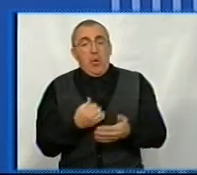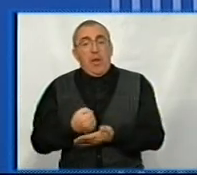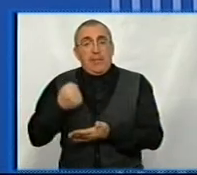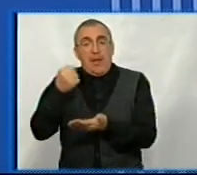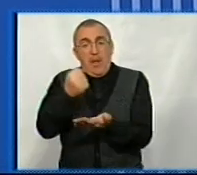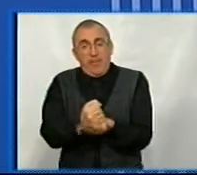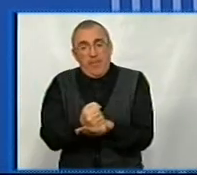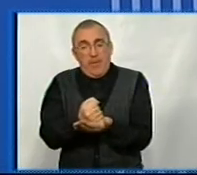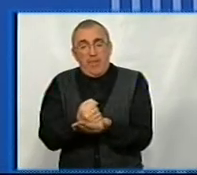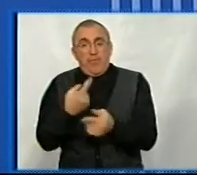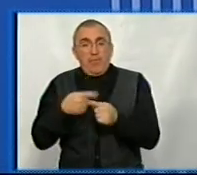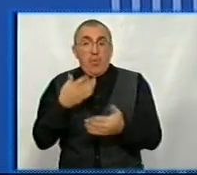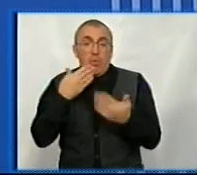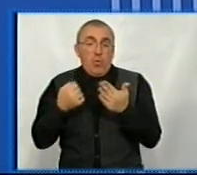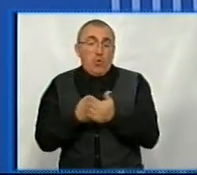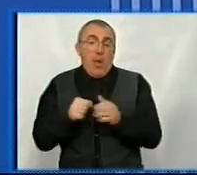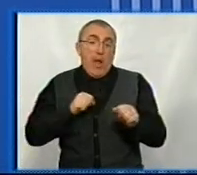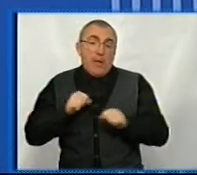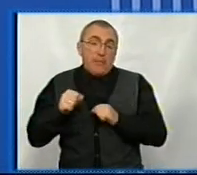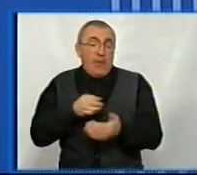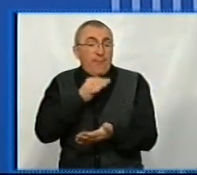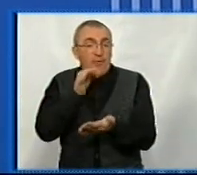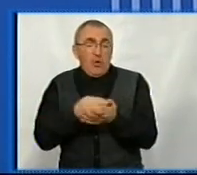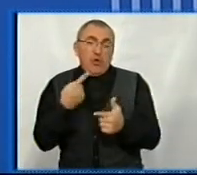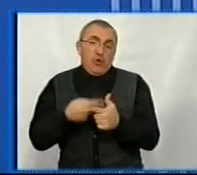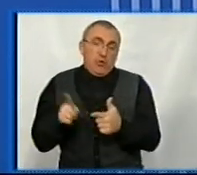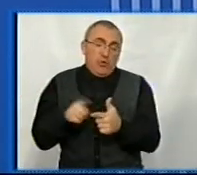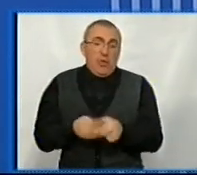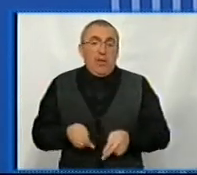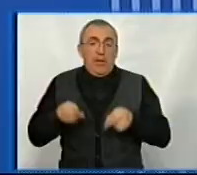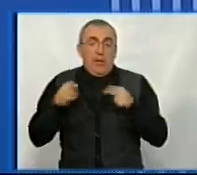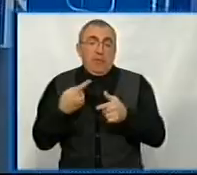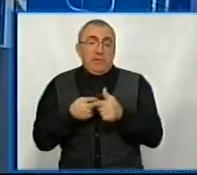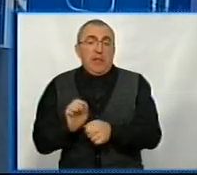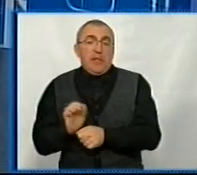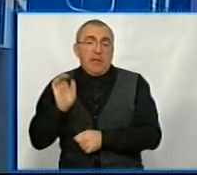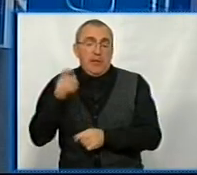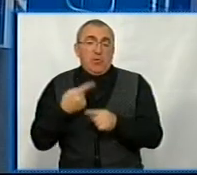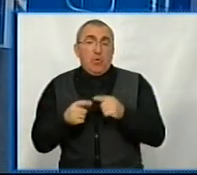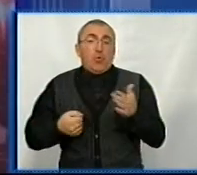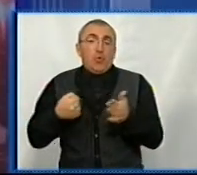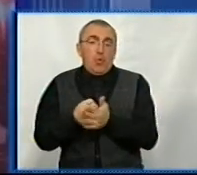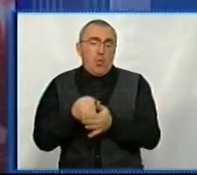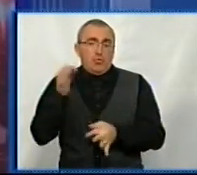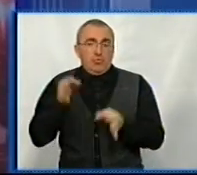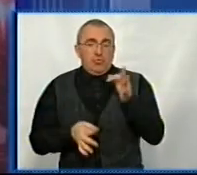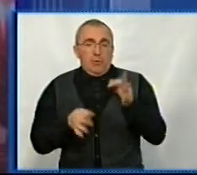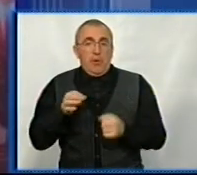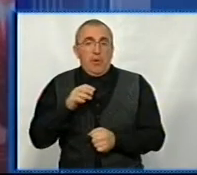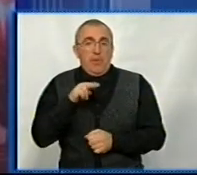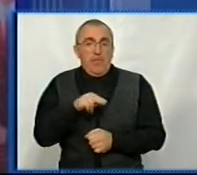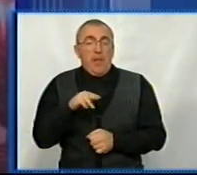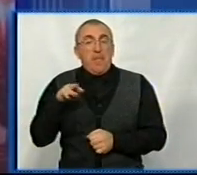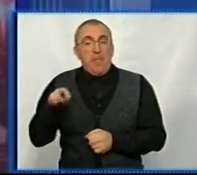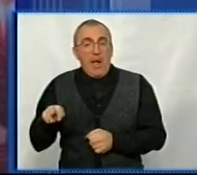якщо це відноситься до адміністративної відповідальності чи кримінальної, то вже направляється це до суду. Дякую. Пані Марино,